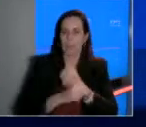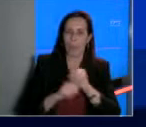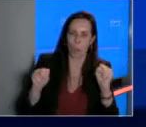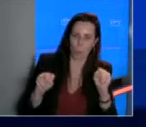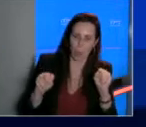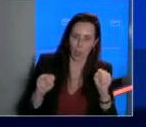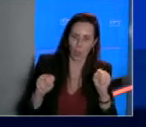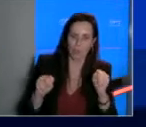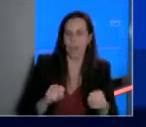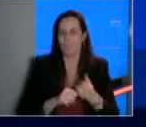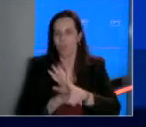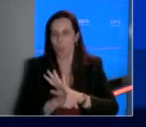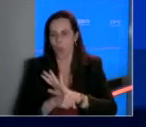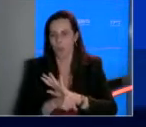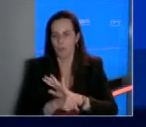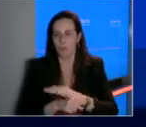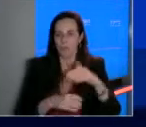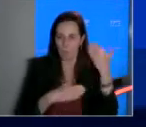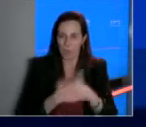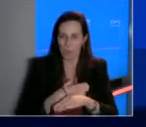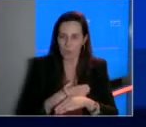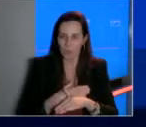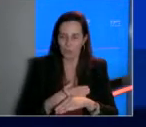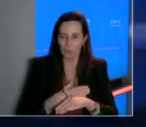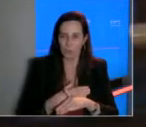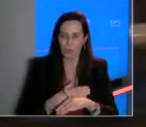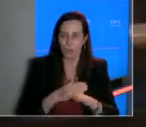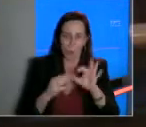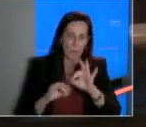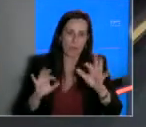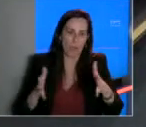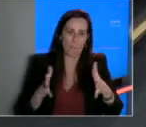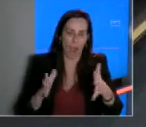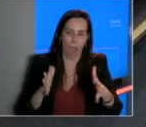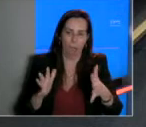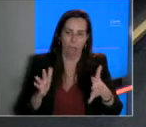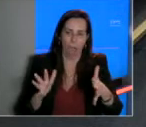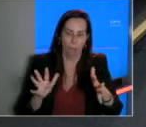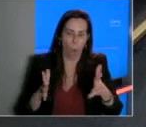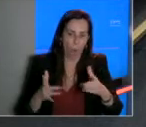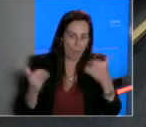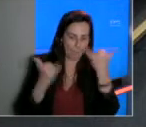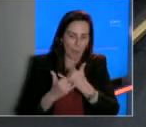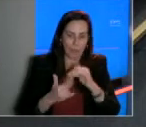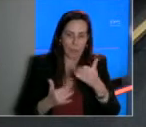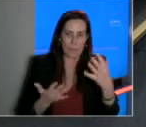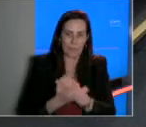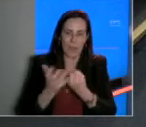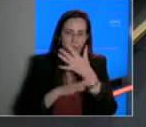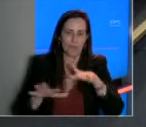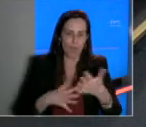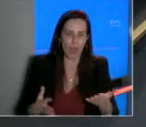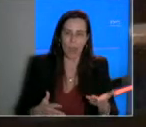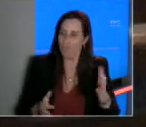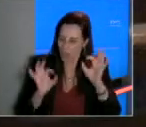ודמוקרטיה וקורונה, ובסופו של דבר הוא מת מפחד מהסיכוי שהוא אולי היה בטעות כן מצליח להרכיב